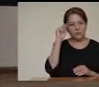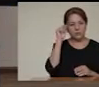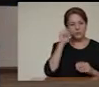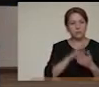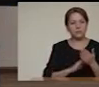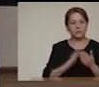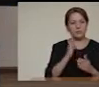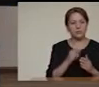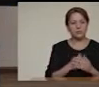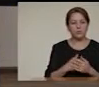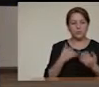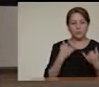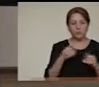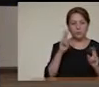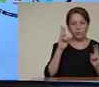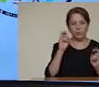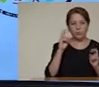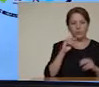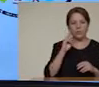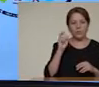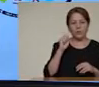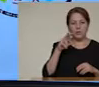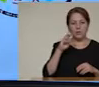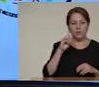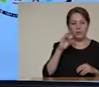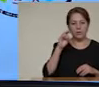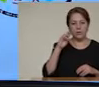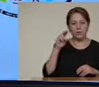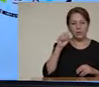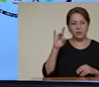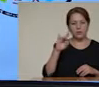ettiramiz. Bugungi mavzumiz kalendar tarixidan.